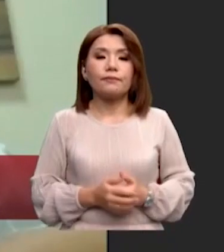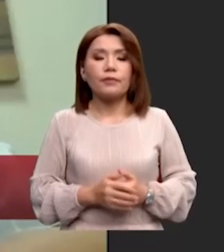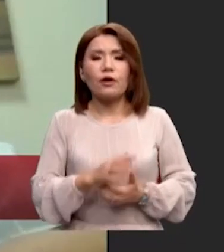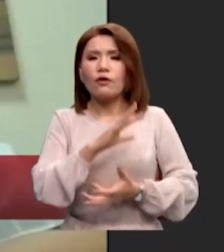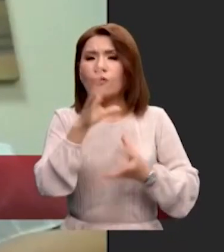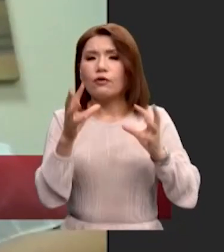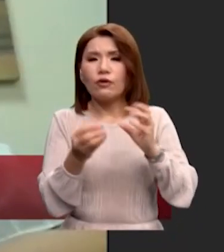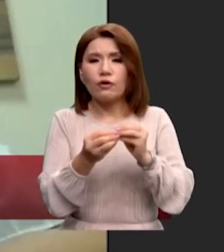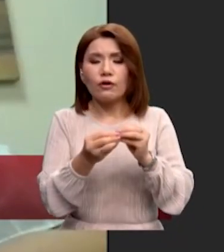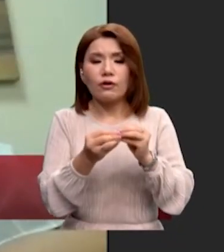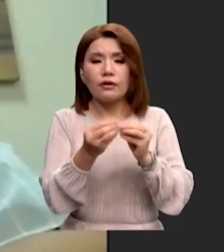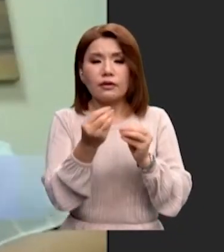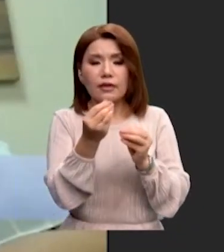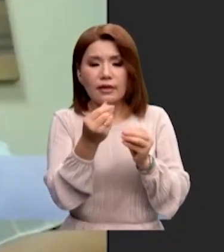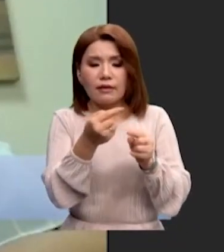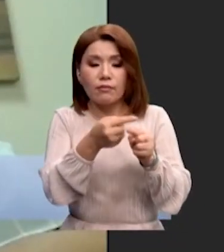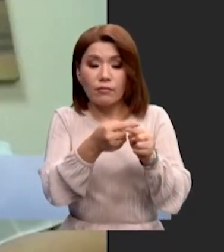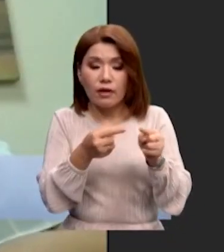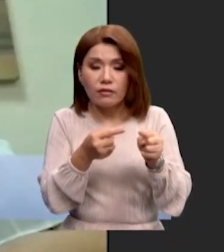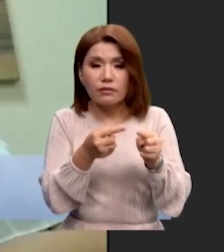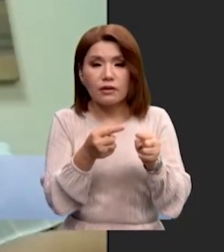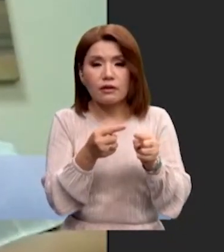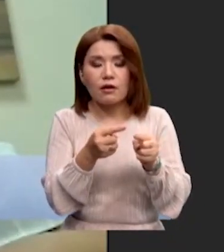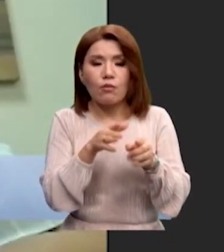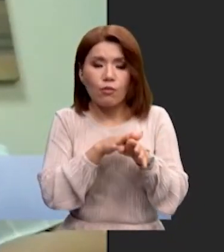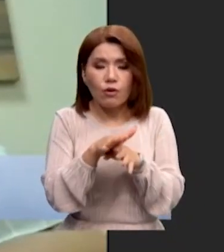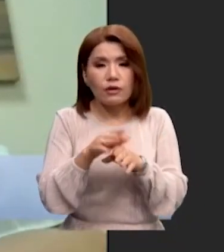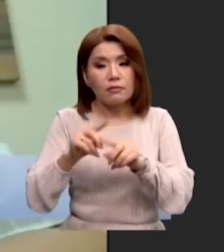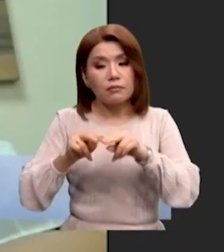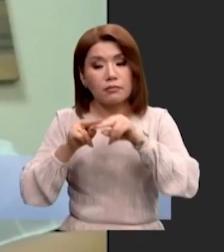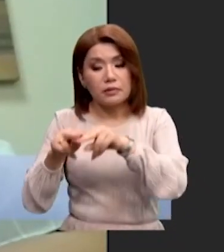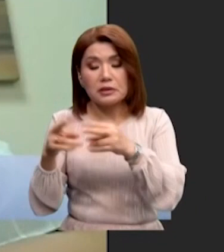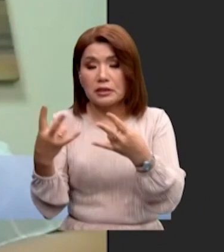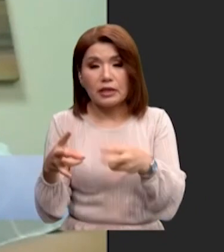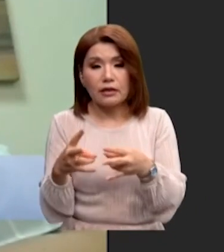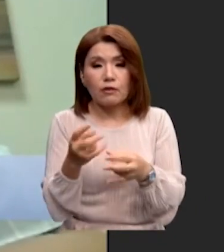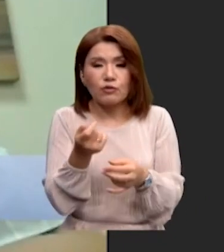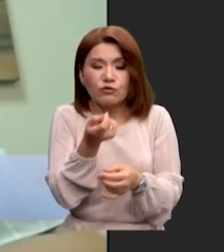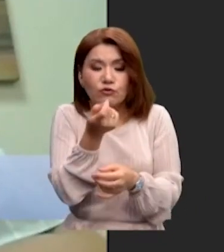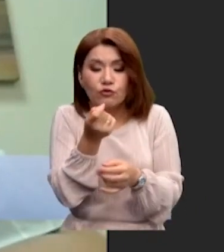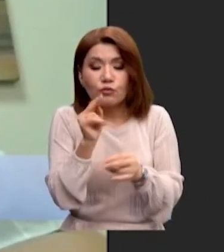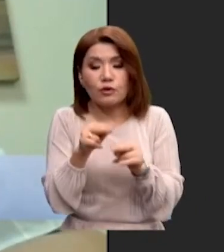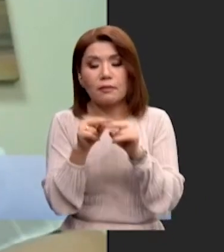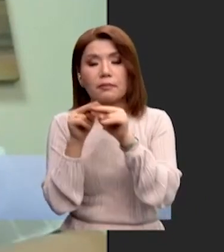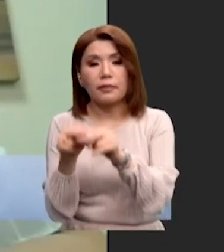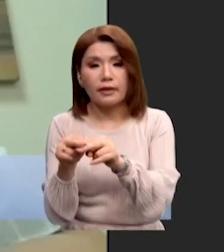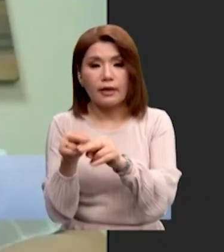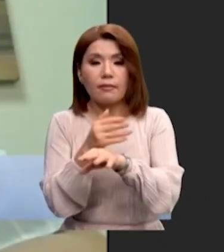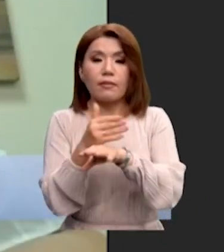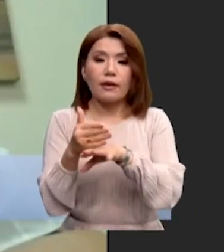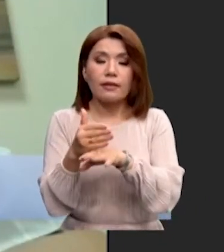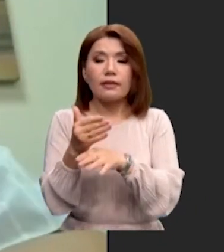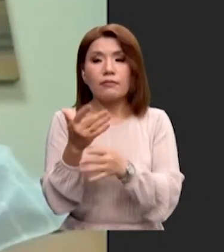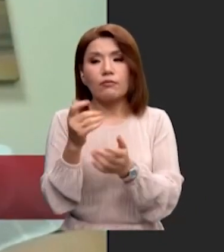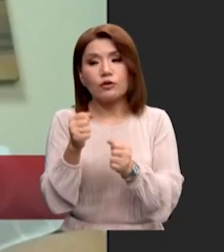қаражатыңыздың жартысын емес, кішкене біраз бөлігін аударып көруге болады деп ойлаймын, тәжірибе жинақтау үшін. Яғни мүмкін сіз ол қаражатыңыздың